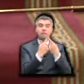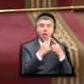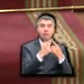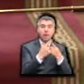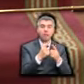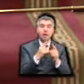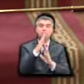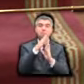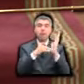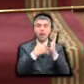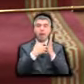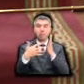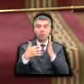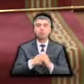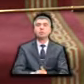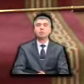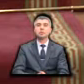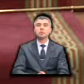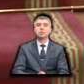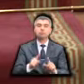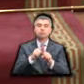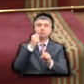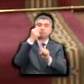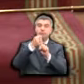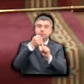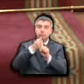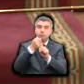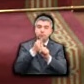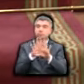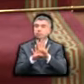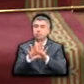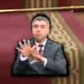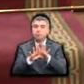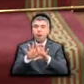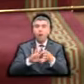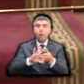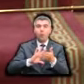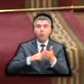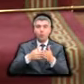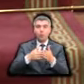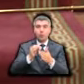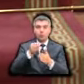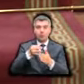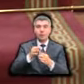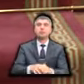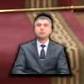هناك برامج وهناك إصلاح لمؤسسات، وهناك